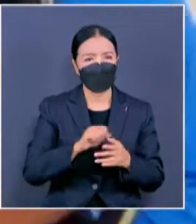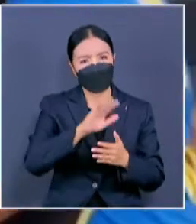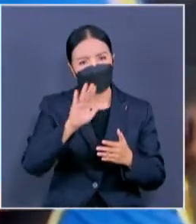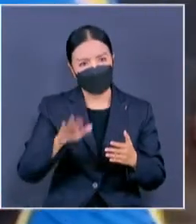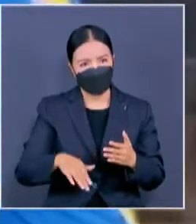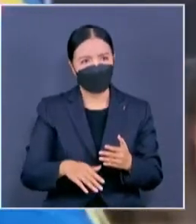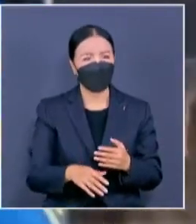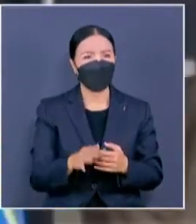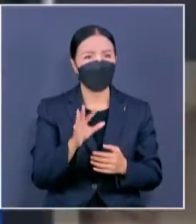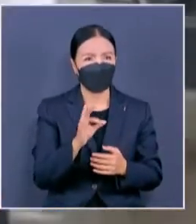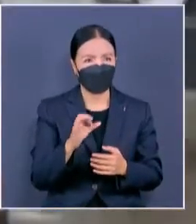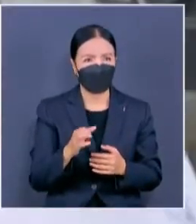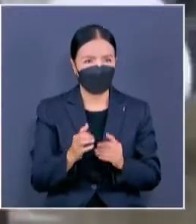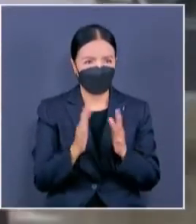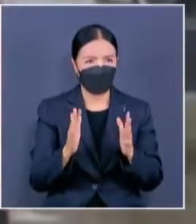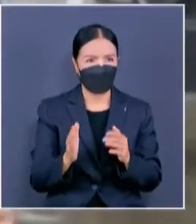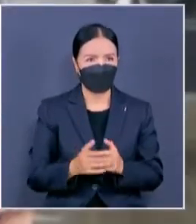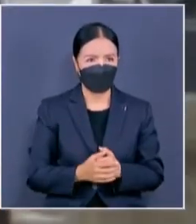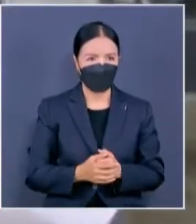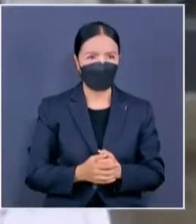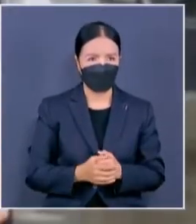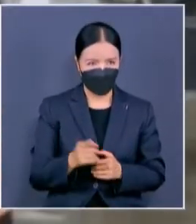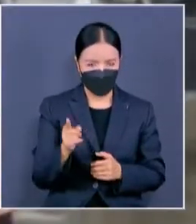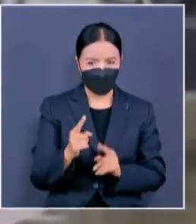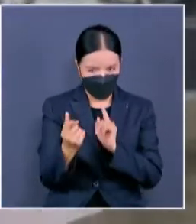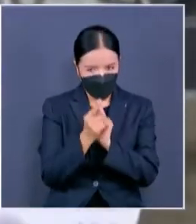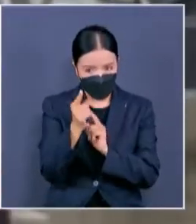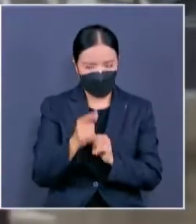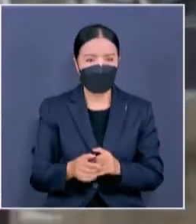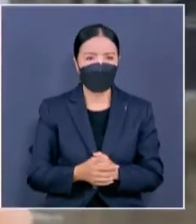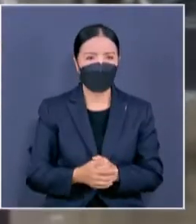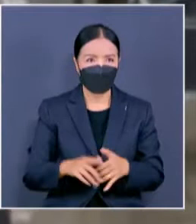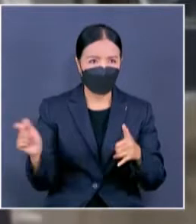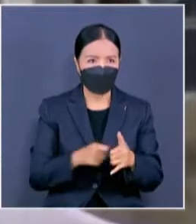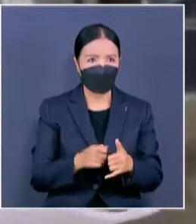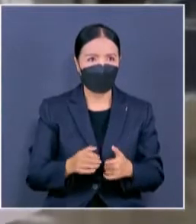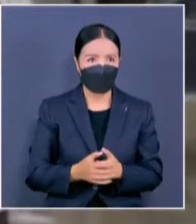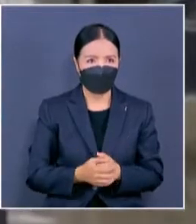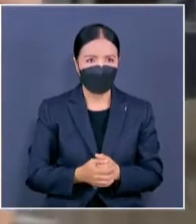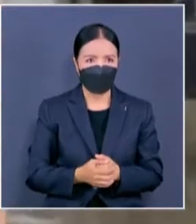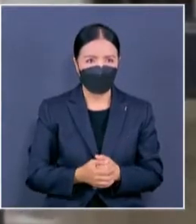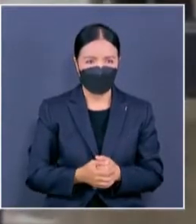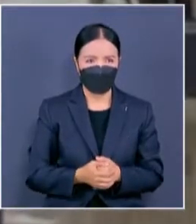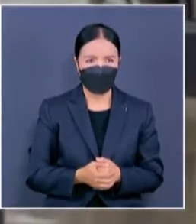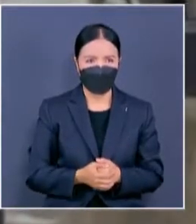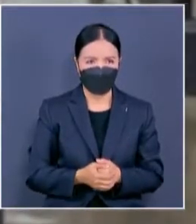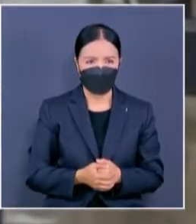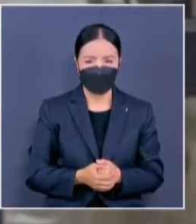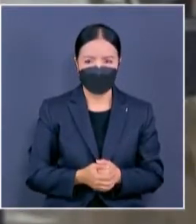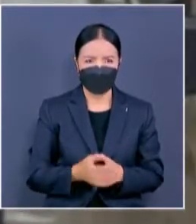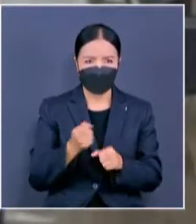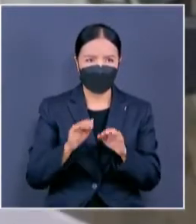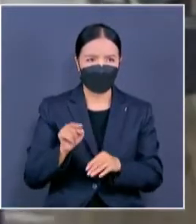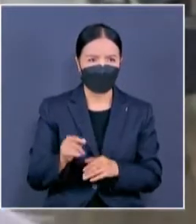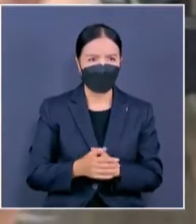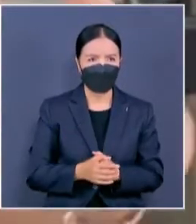แล้วก็แบบเสียไปหลายหมื่นแล้วตอนนี้เดี๋ยวหนูจะลงโทษอย่างหนักถ้าเจอตัวนะพี ่จะเตะ ใช่ไหมใช่ค่ะมาแบบอย่างนี้